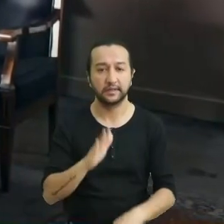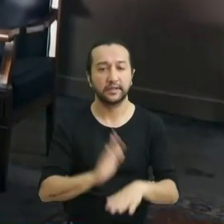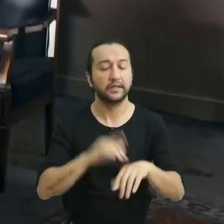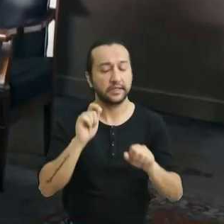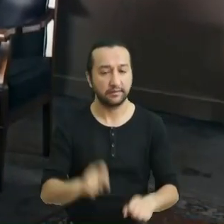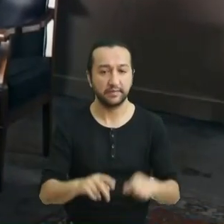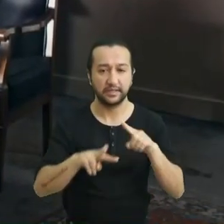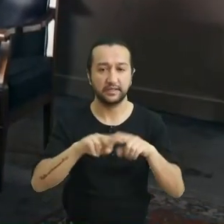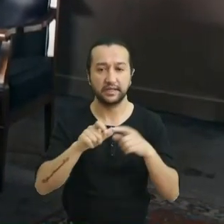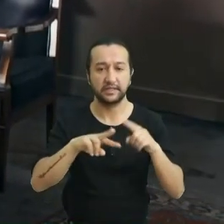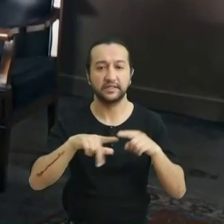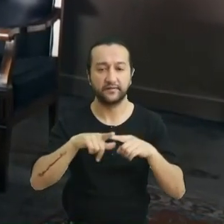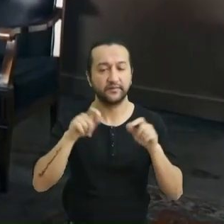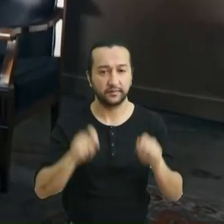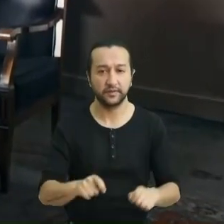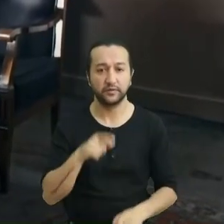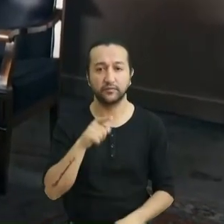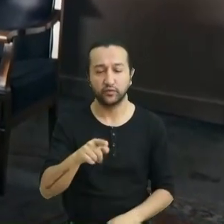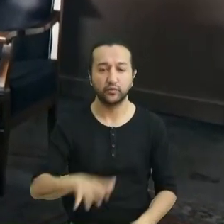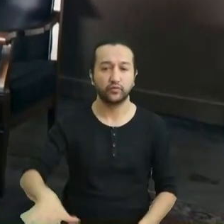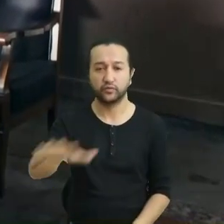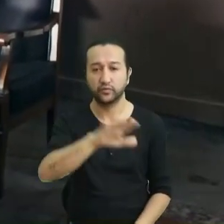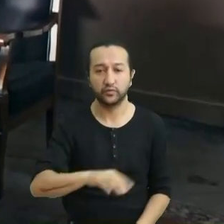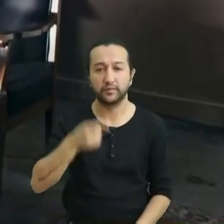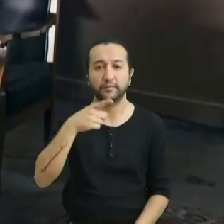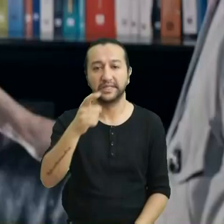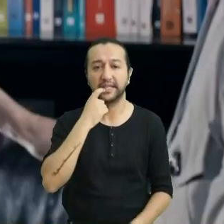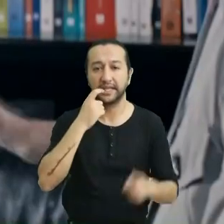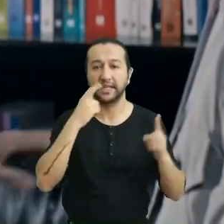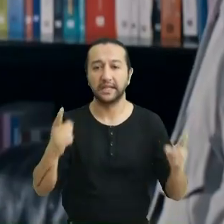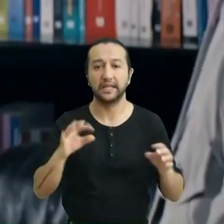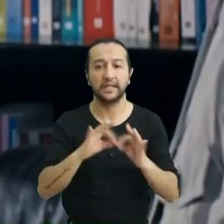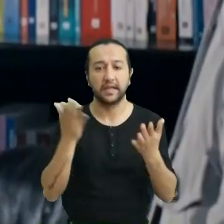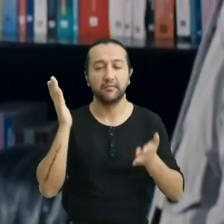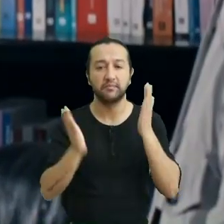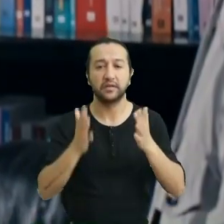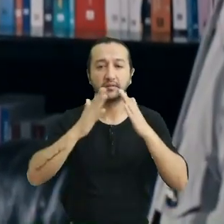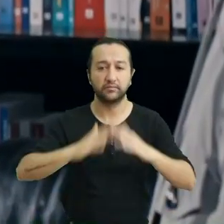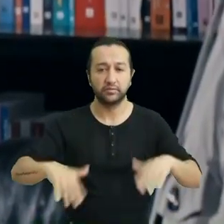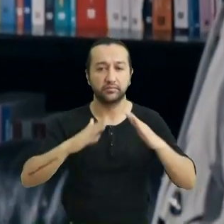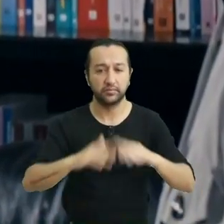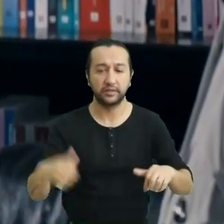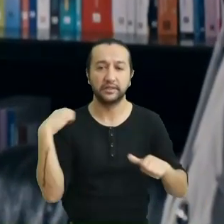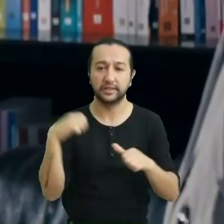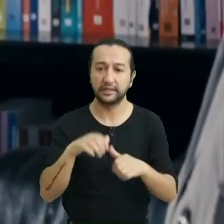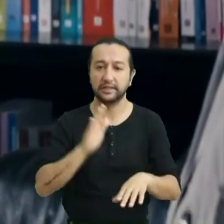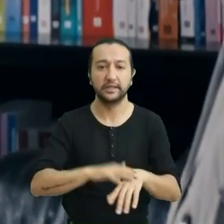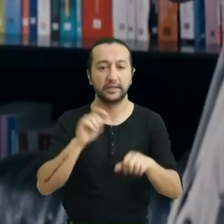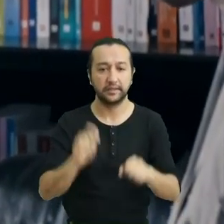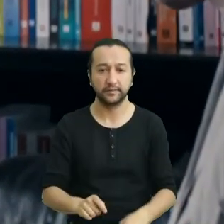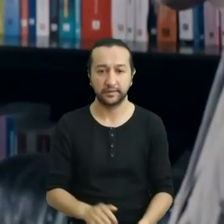Yaparız Asaf. Bu coğrafya bin yıldır ne yıkımlar gördü, her defasında da yaptık.